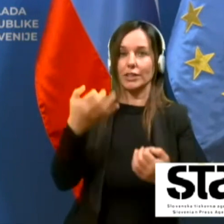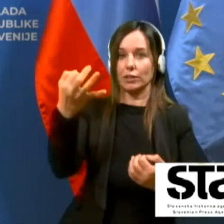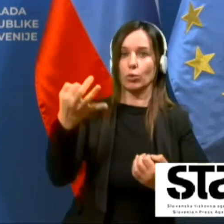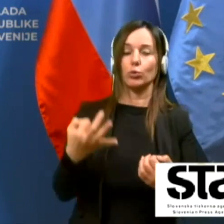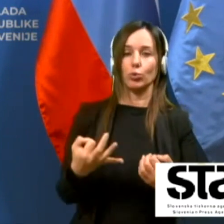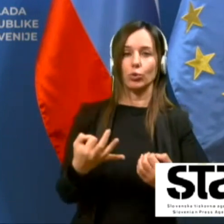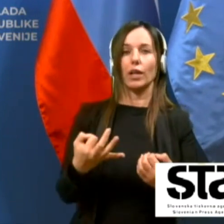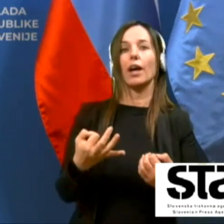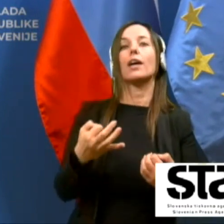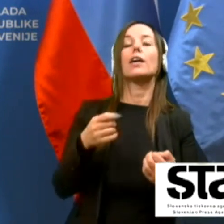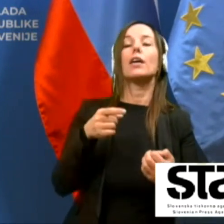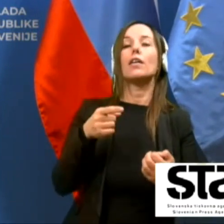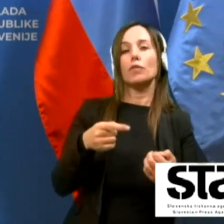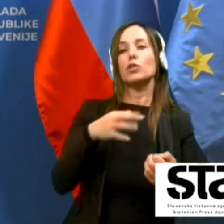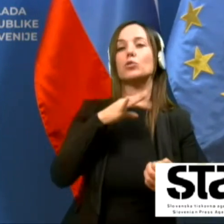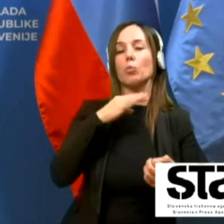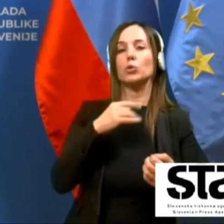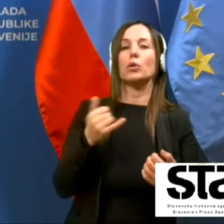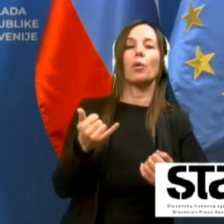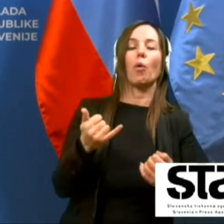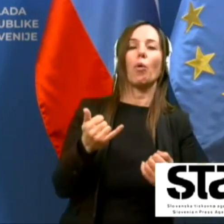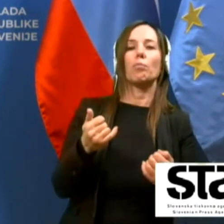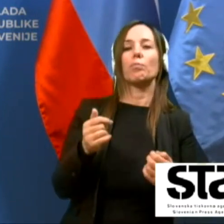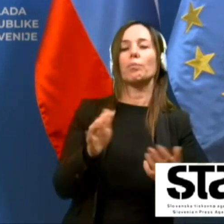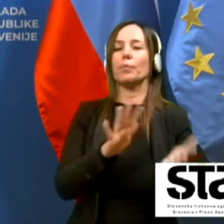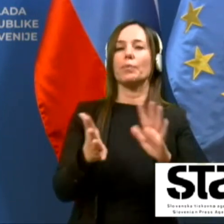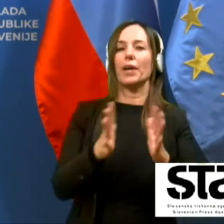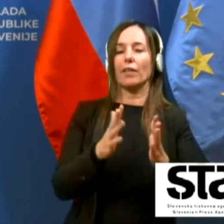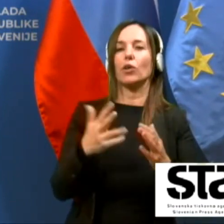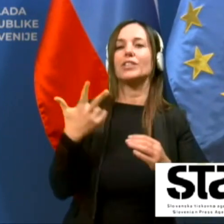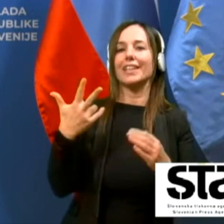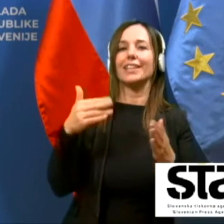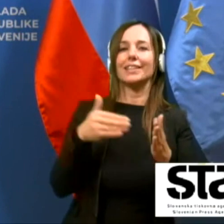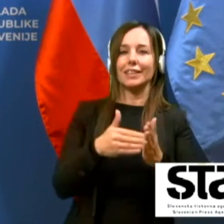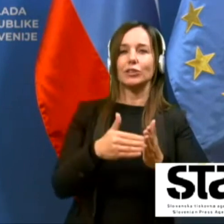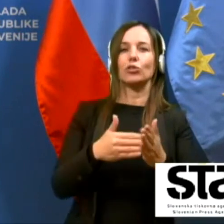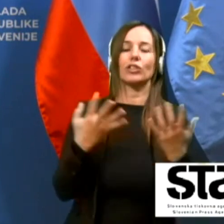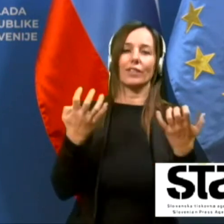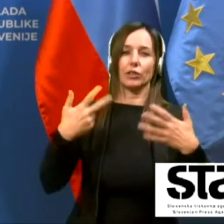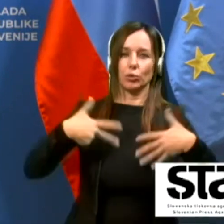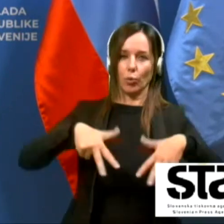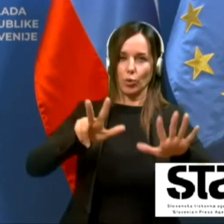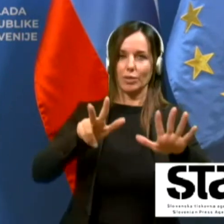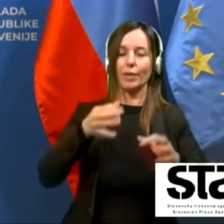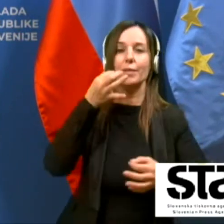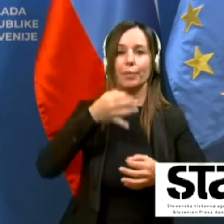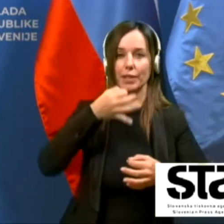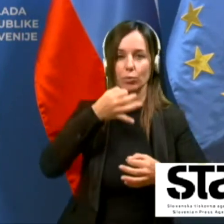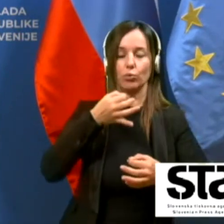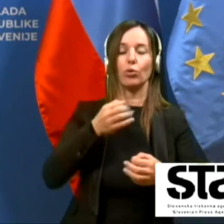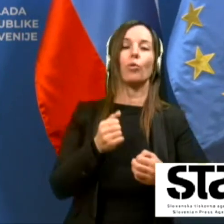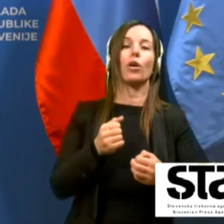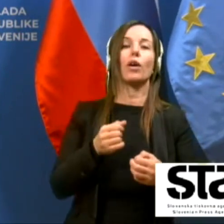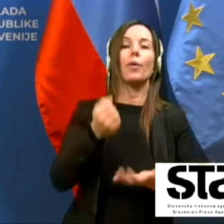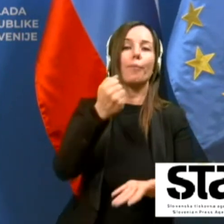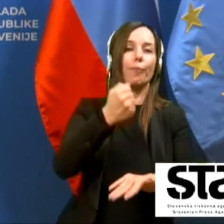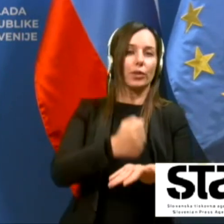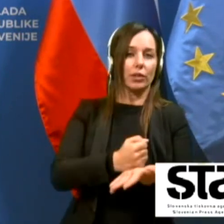22,69%. Sicer je bilo v soboto za primerjavo opravljenih 3918 testiranj, potrjenih pa